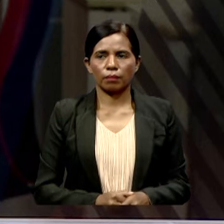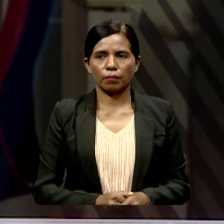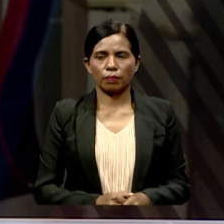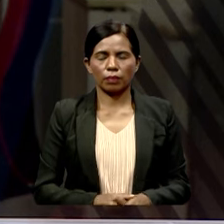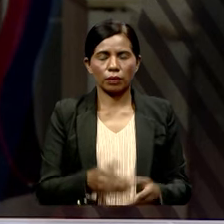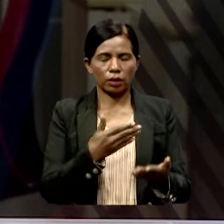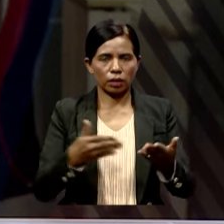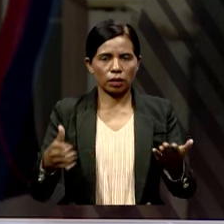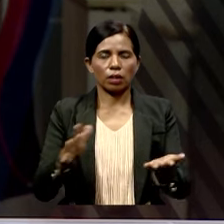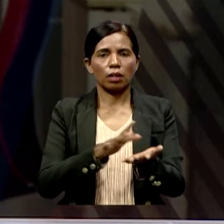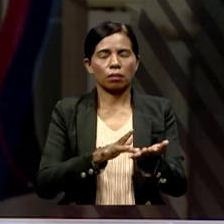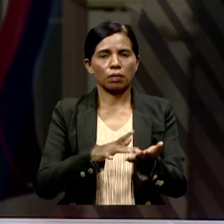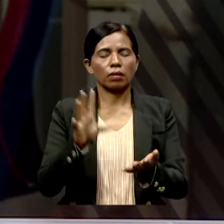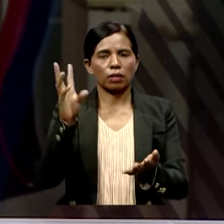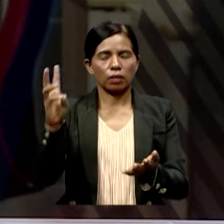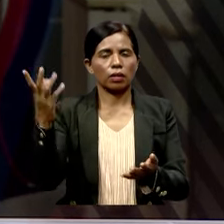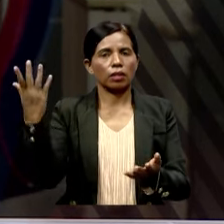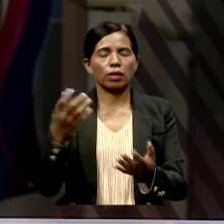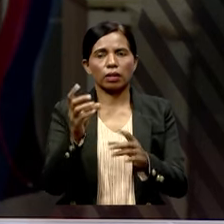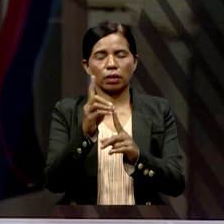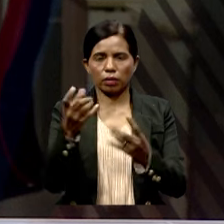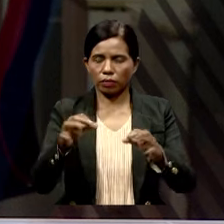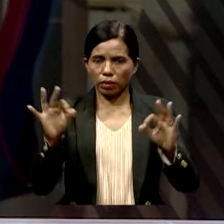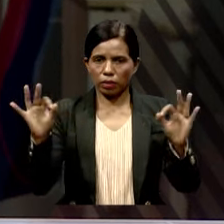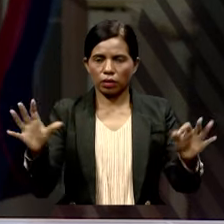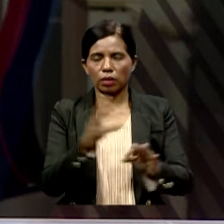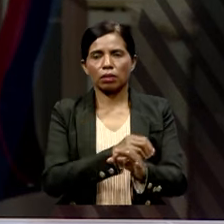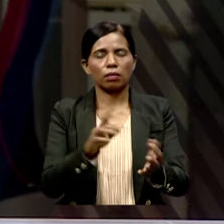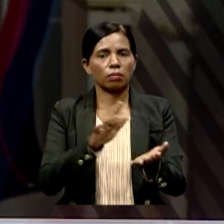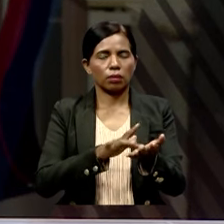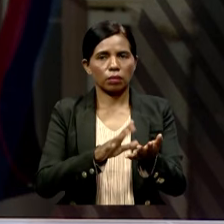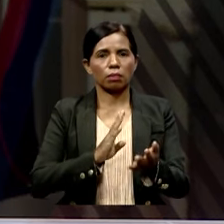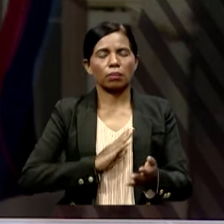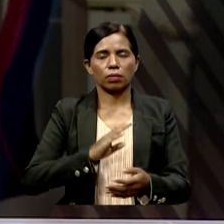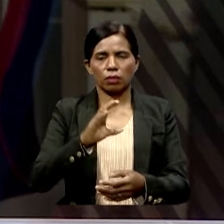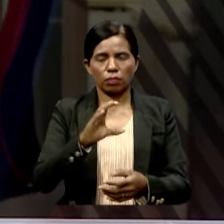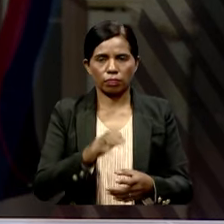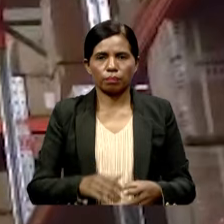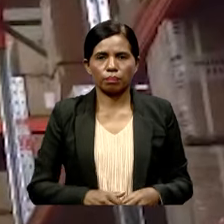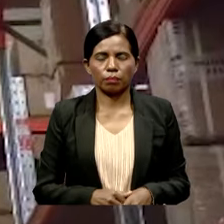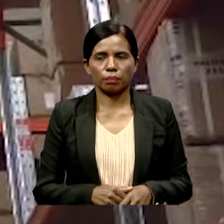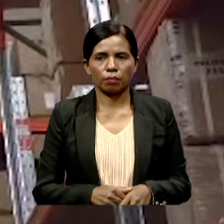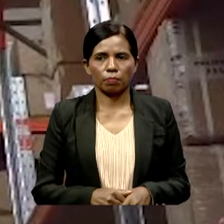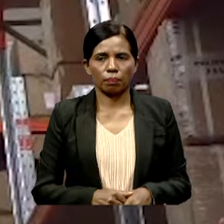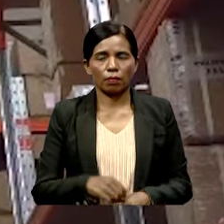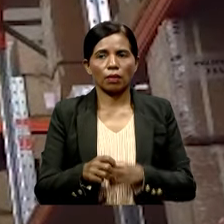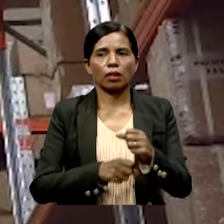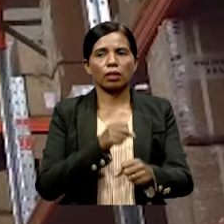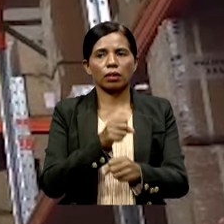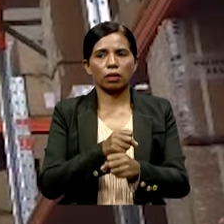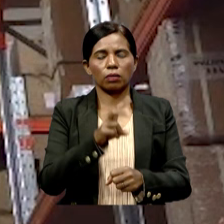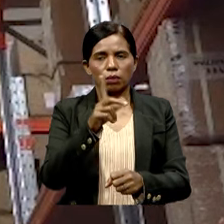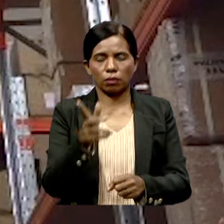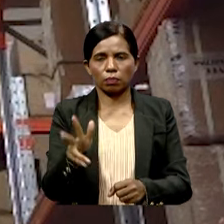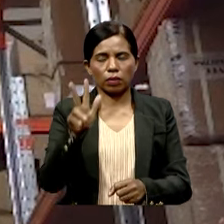produto aí temnen inspira ia Instituto Nacional Farmácia no produto médico Baucau. Ia tinang ring ruar wanul